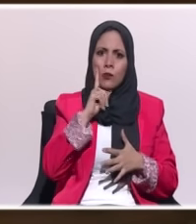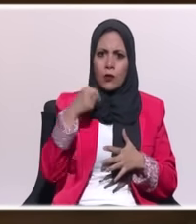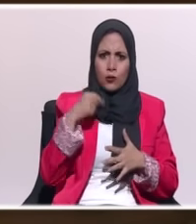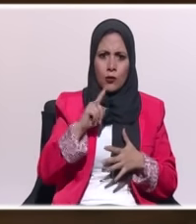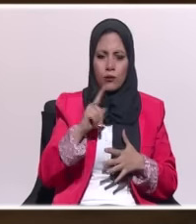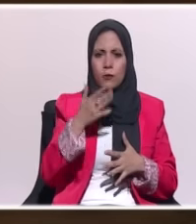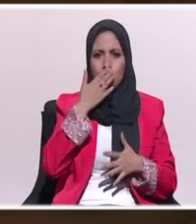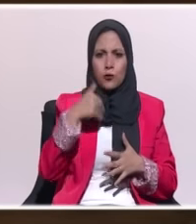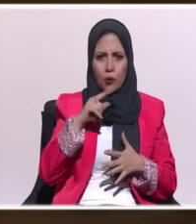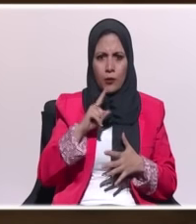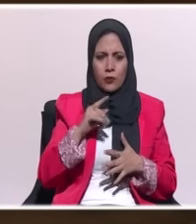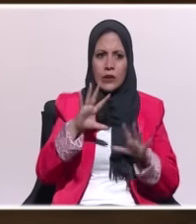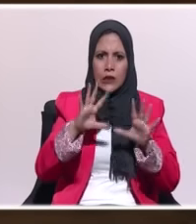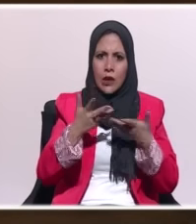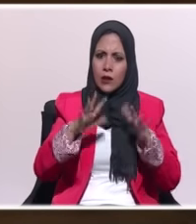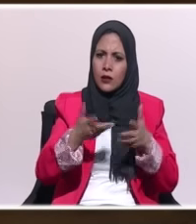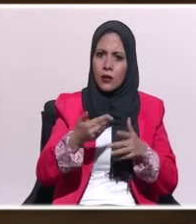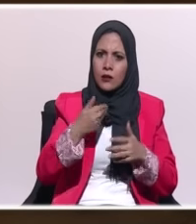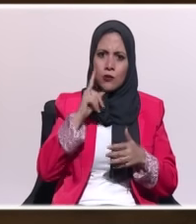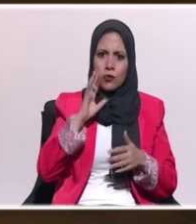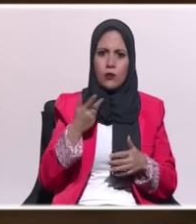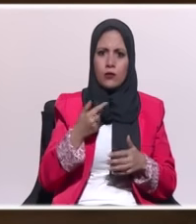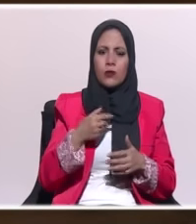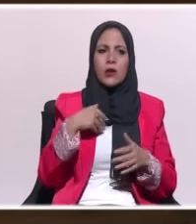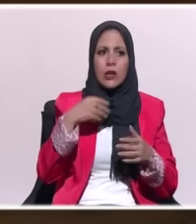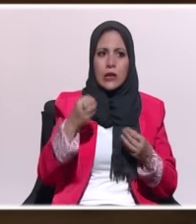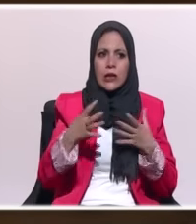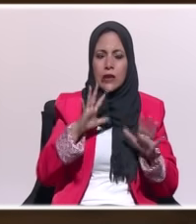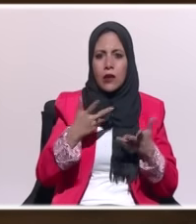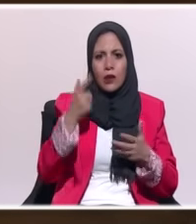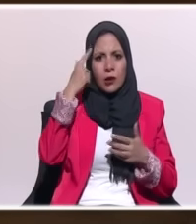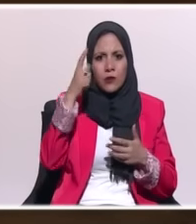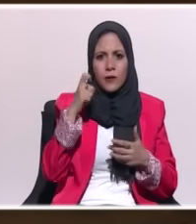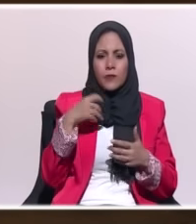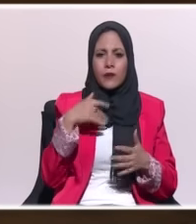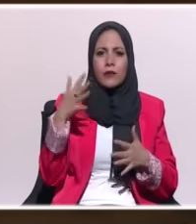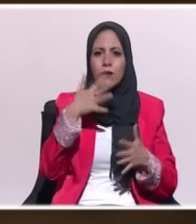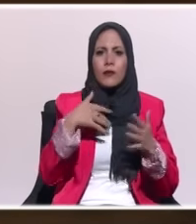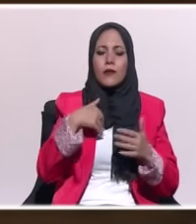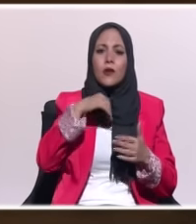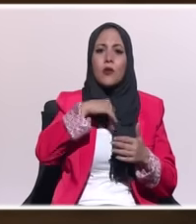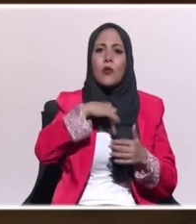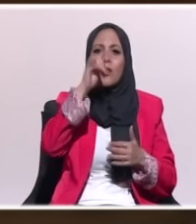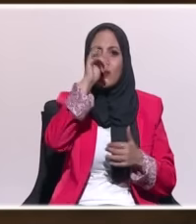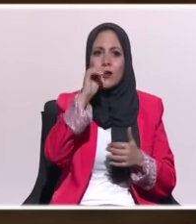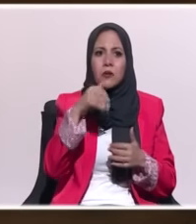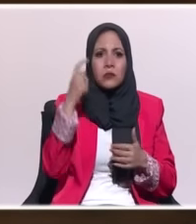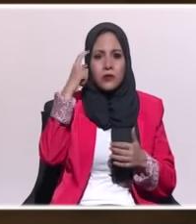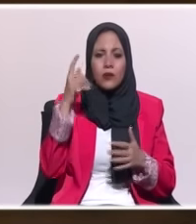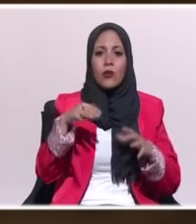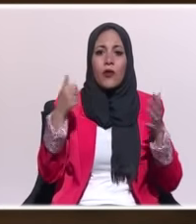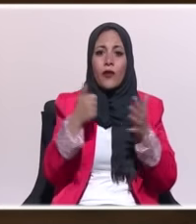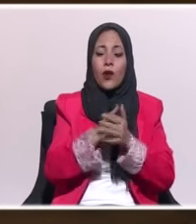ده؟ وإزاي هذه السيدة أو الفتاة تشعر في لحظة من اللحظات إن كل ما بني في